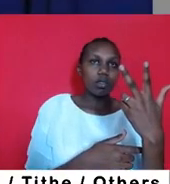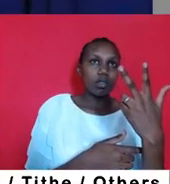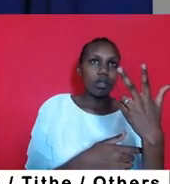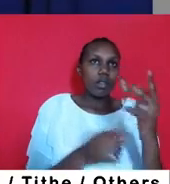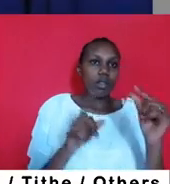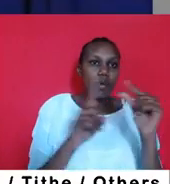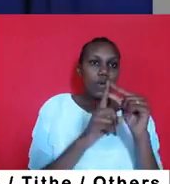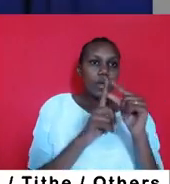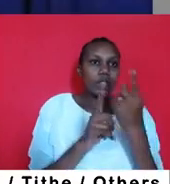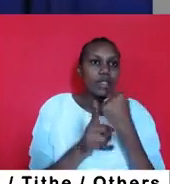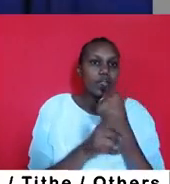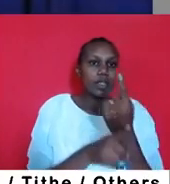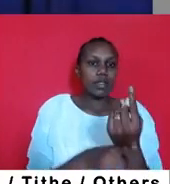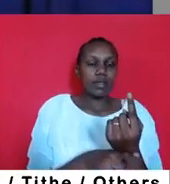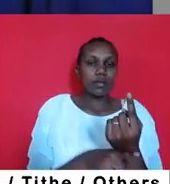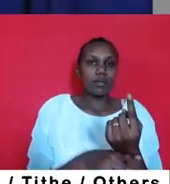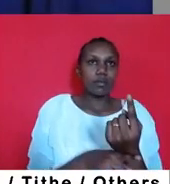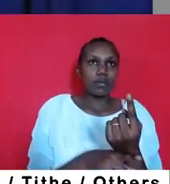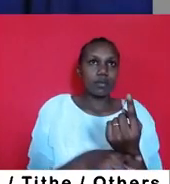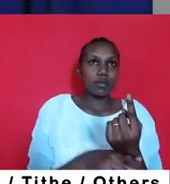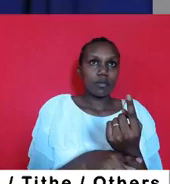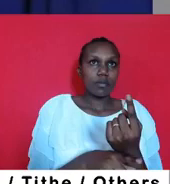Maandiko yasema,